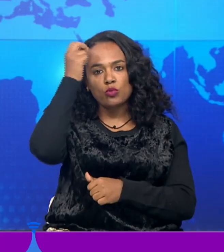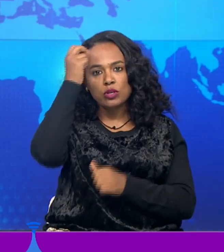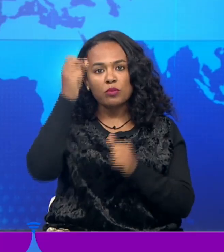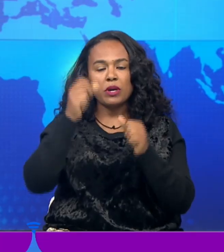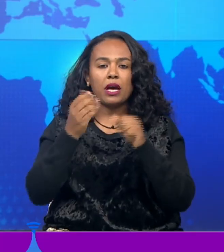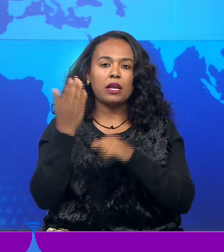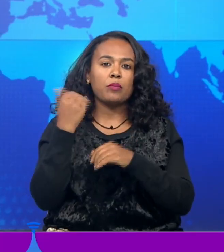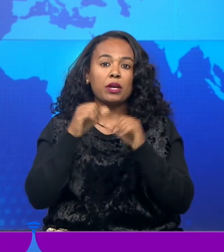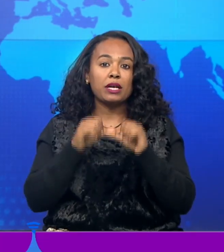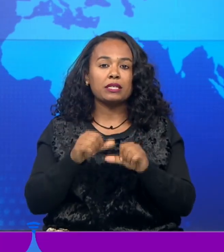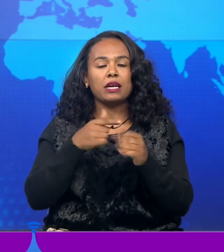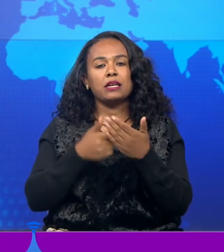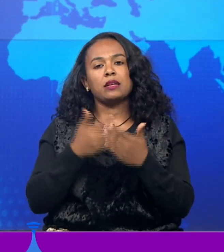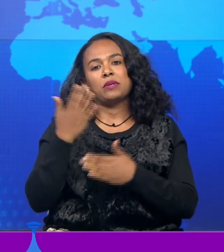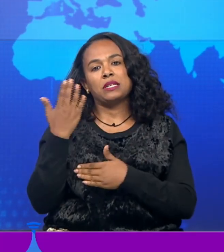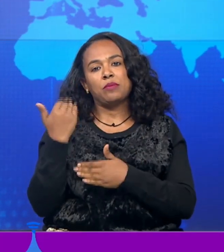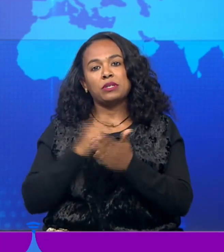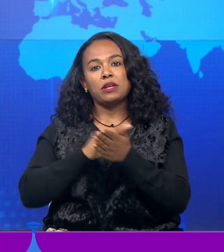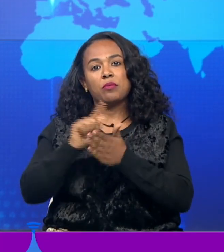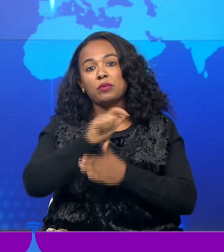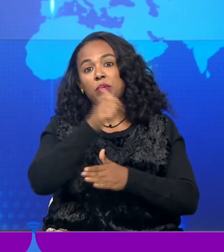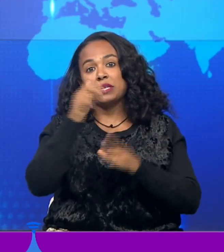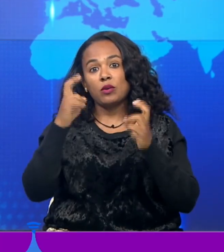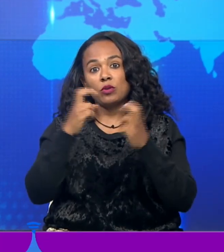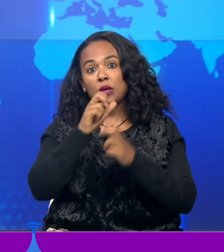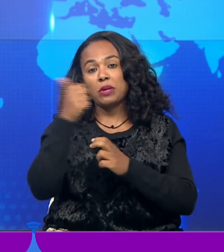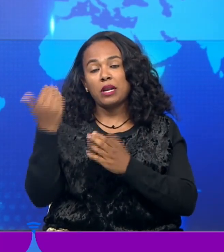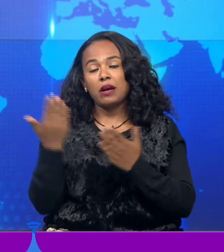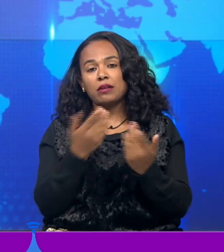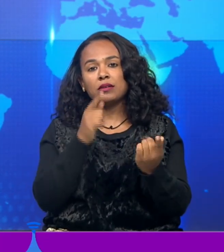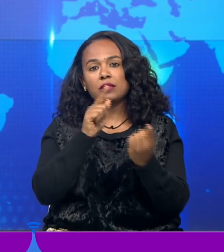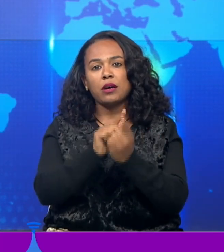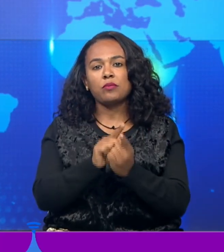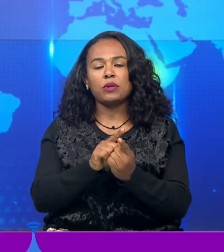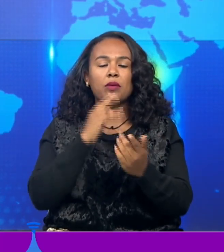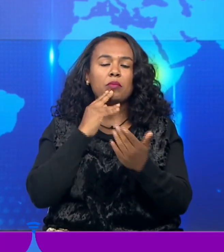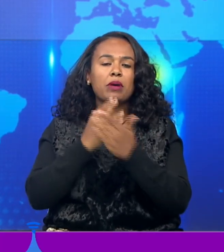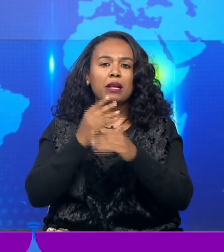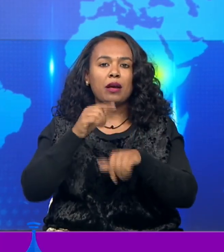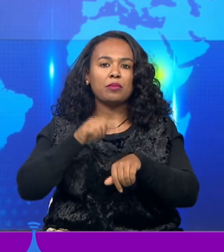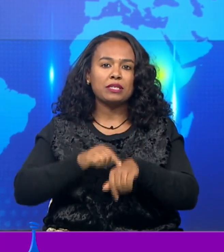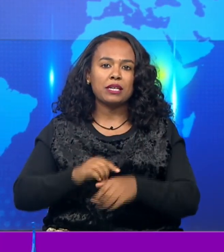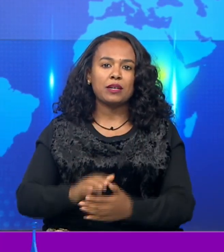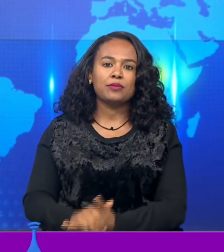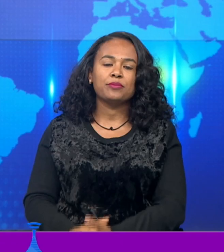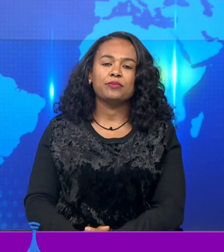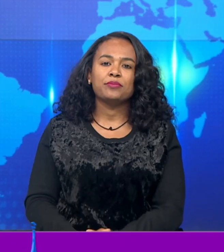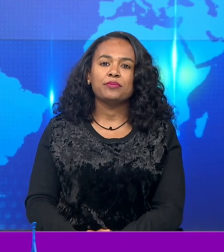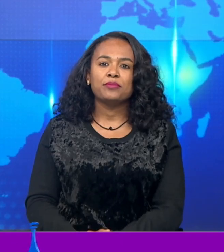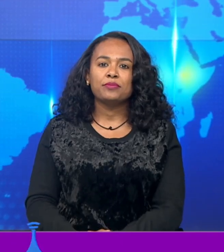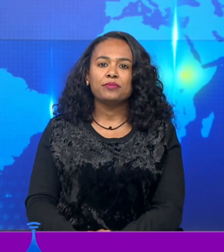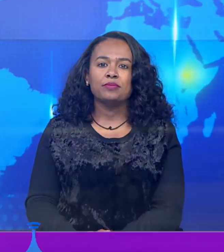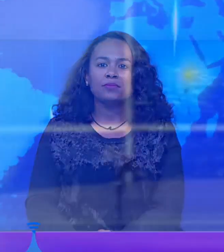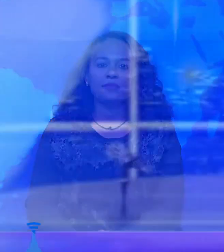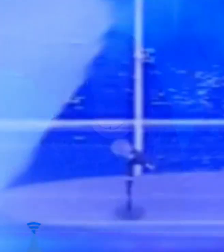ጋር የነበረኝ ጊዜ ይህንን ይመስል ነበር። ሳምንት በሌላ ርዕሰ ጉዳይ በሌላ እንግዳ እስከምንገናኝ መልካም ጊዜ